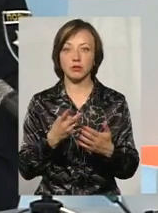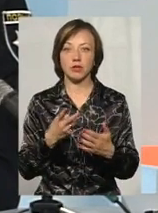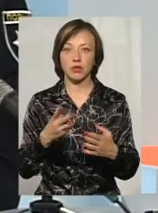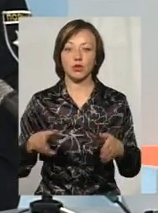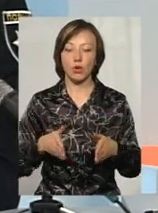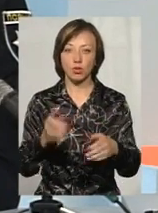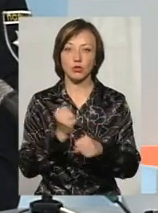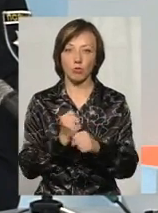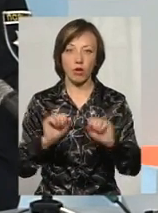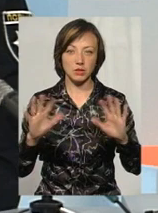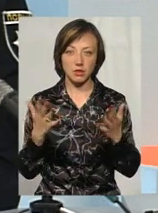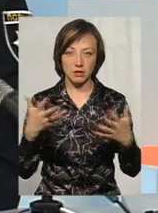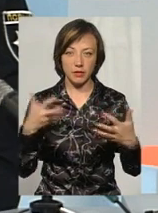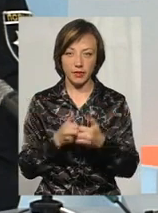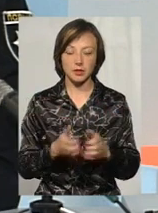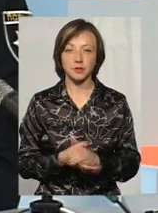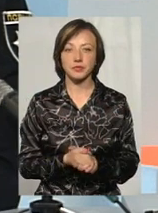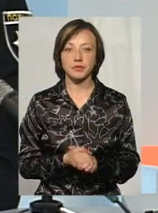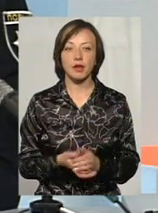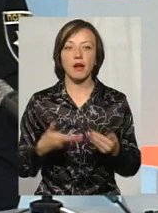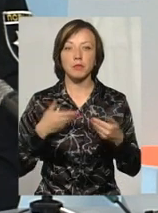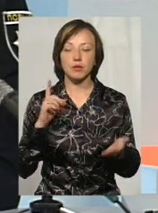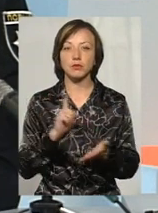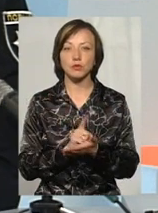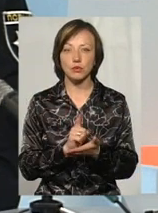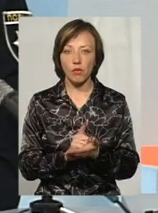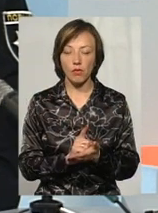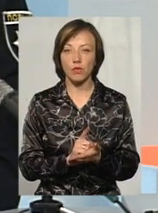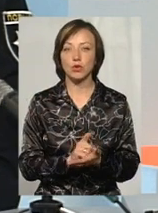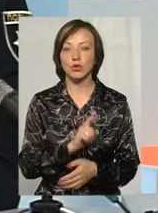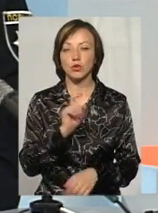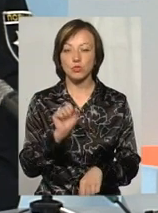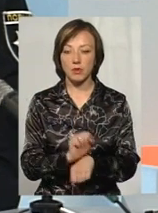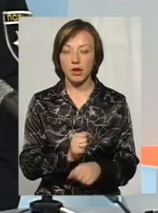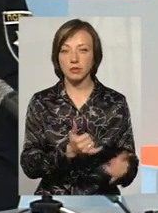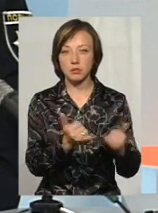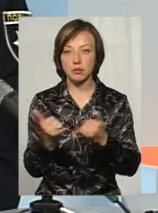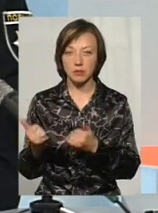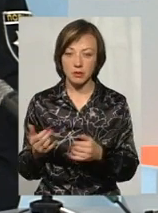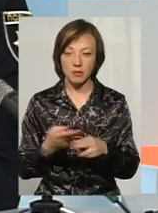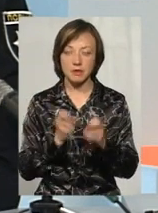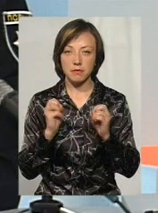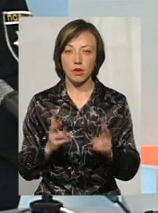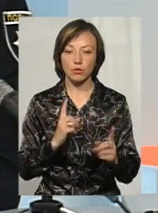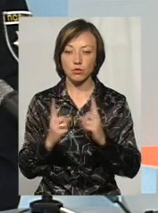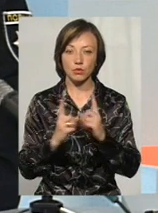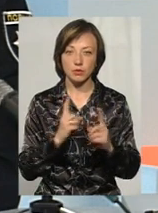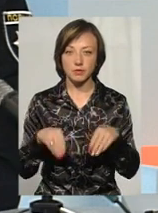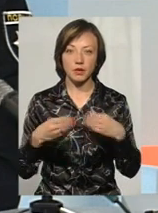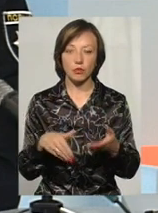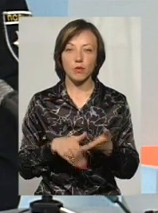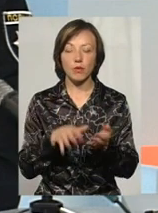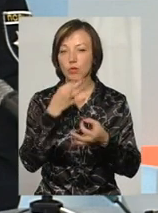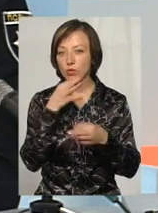роботи. Так? Може статися ДТП. Тому ми обов'язковому порядку зупиняємося, забезпечуємо безпеку дорожнього руху. Надаємо допомогу